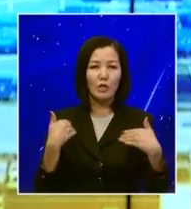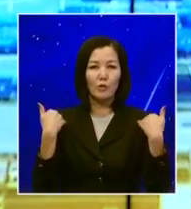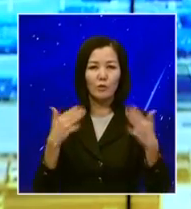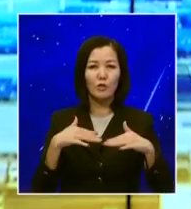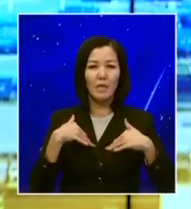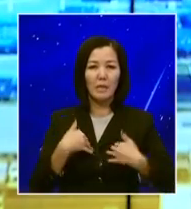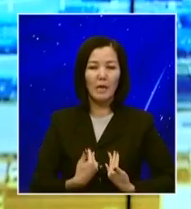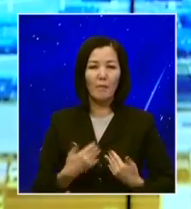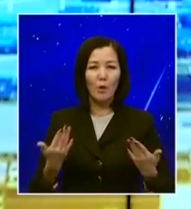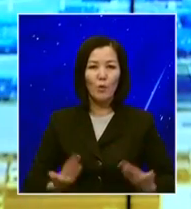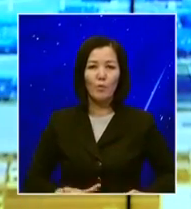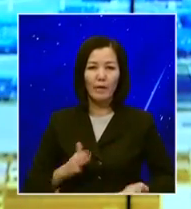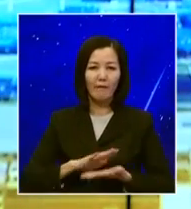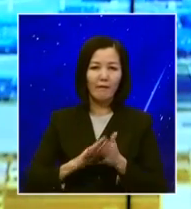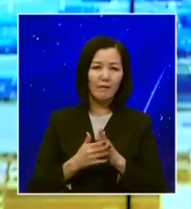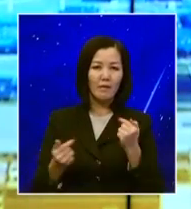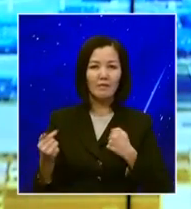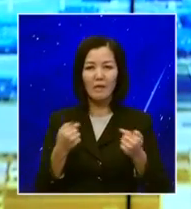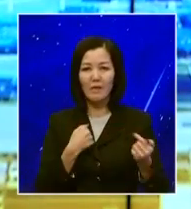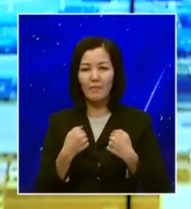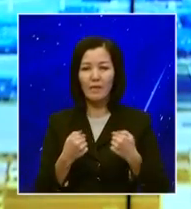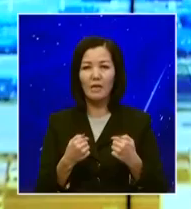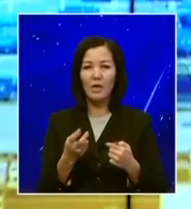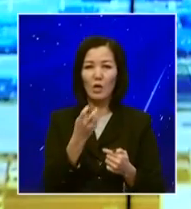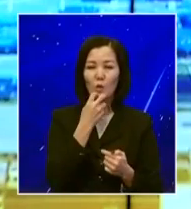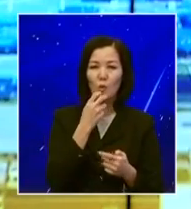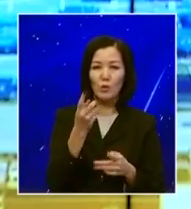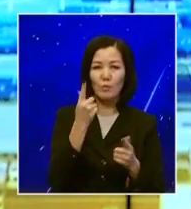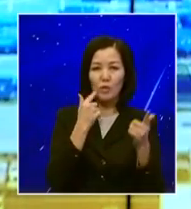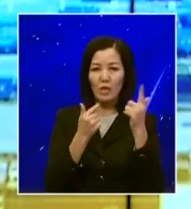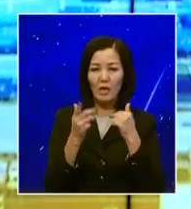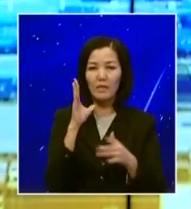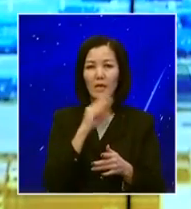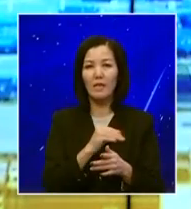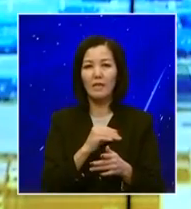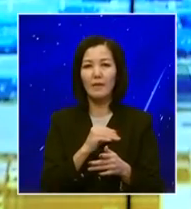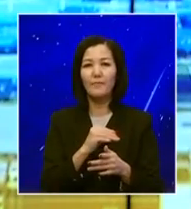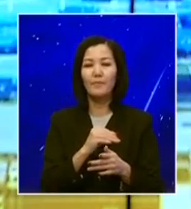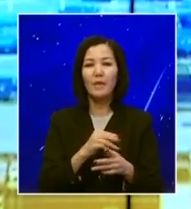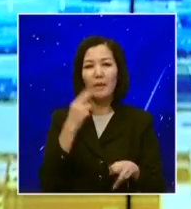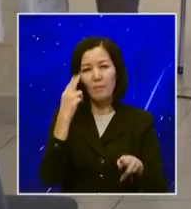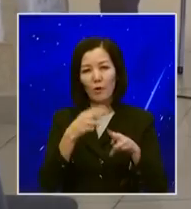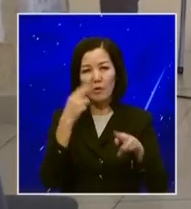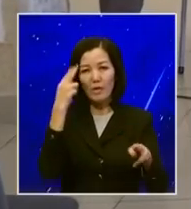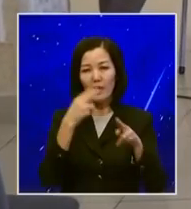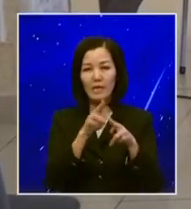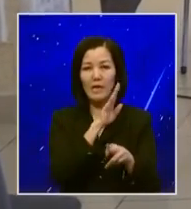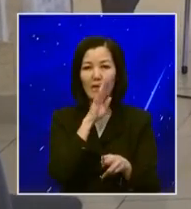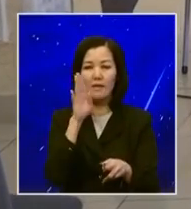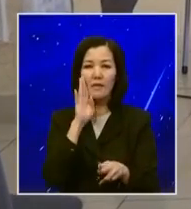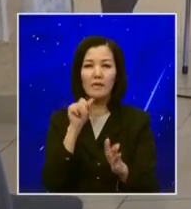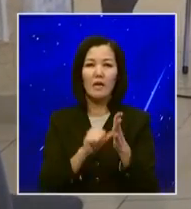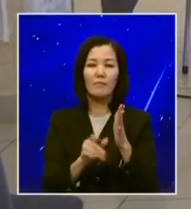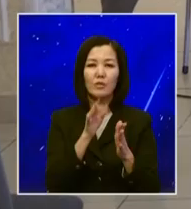Драма өмір құбылыстарымен қиындықтарға толы. Спектакль күлдіріп отырып жылатады. Себебі жан жақта жүрген бауырлар аналарының 60 жас